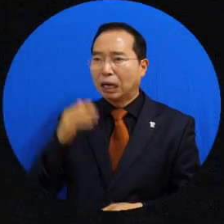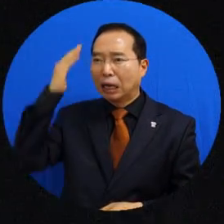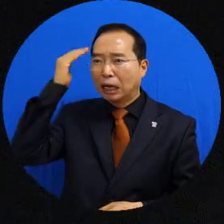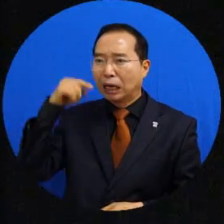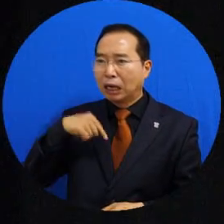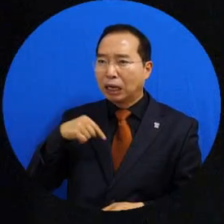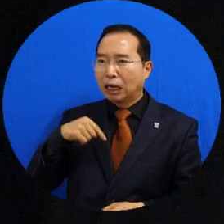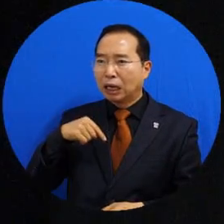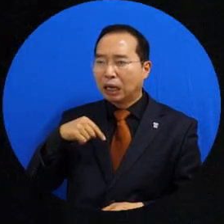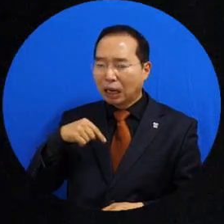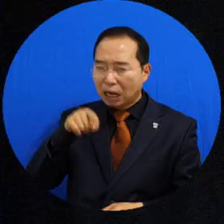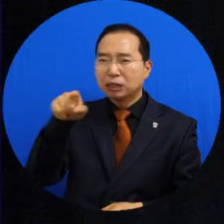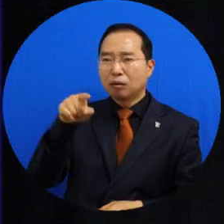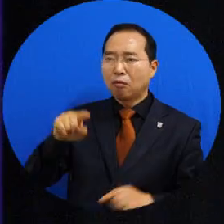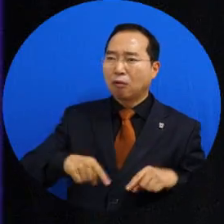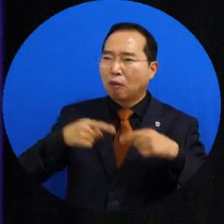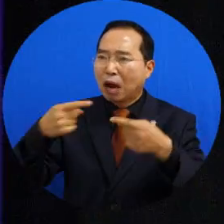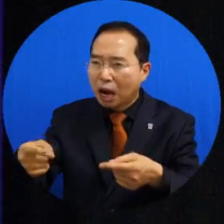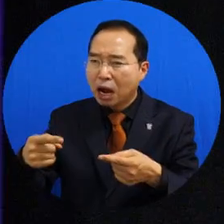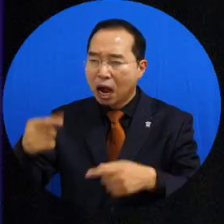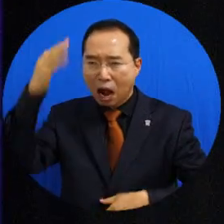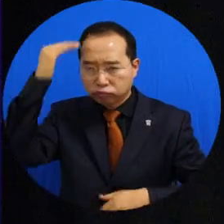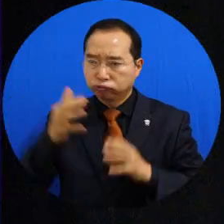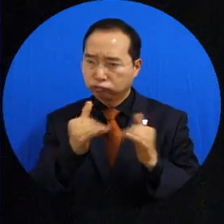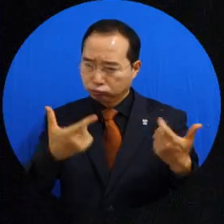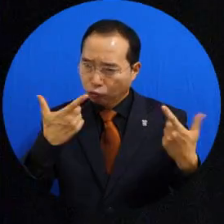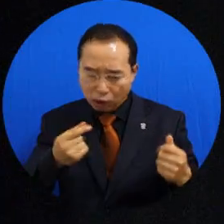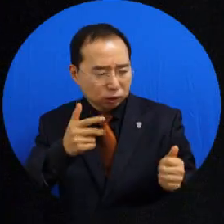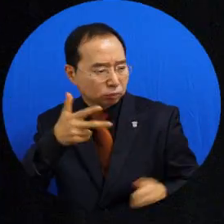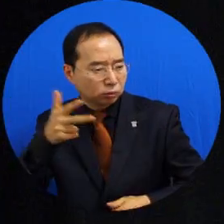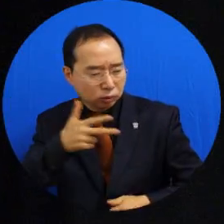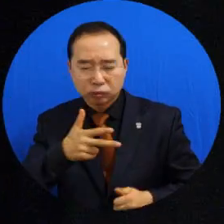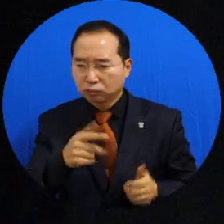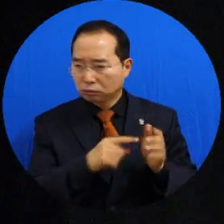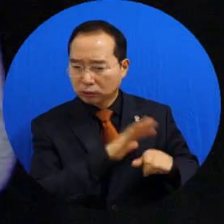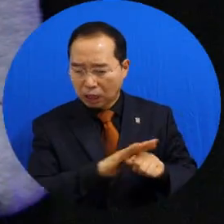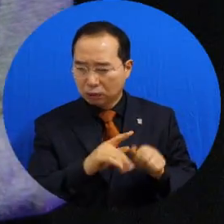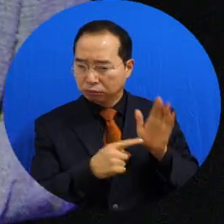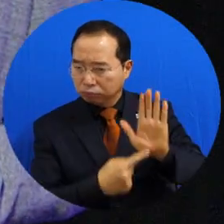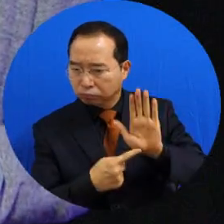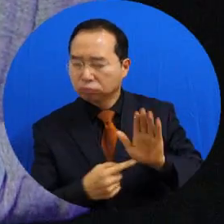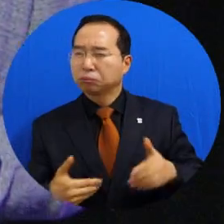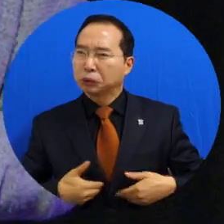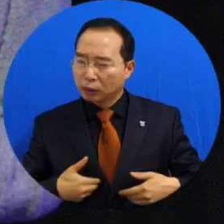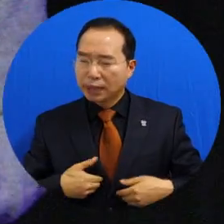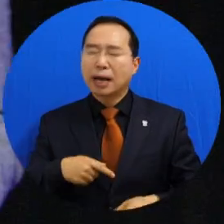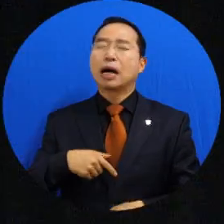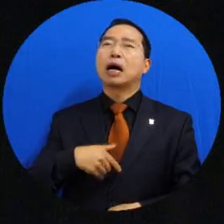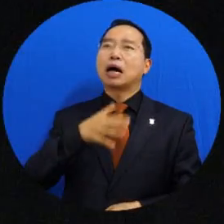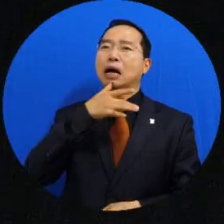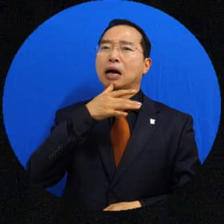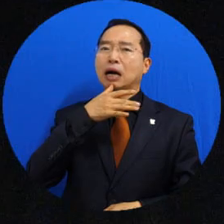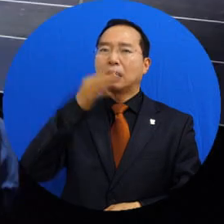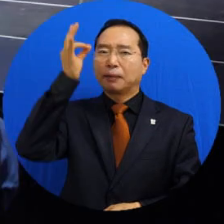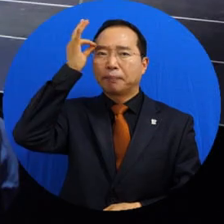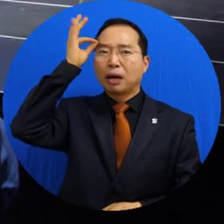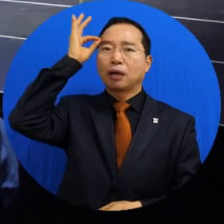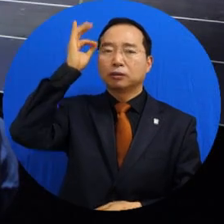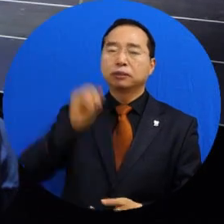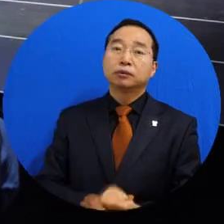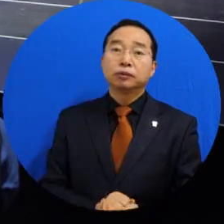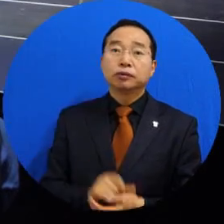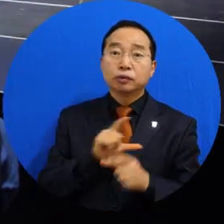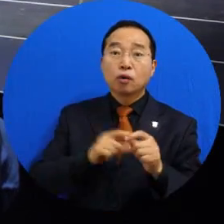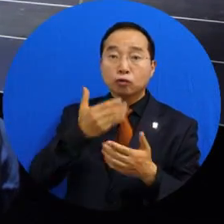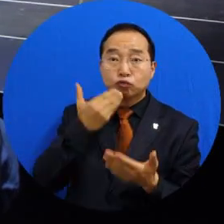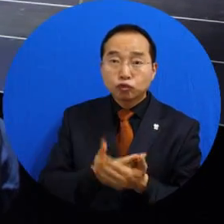미디어에 나가서 진출을 해서 편향되지 않은 보도를 해야겠다. 우리 소수민족을 대변하는 그런 직업군을 가져야겠다.